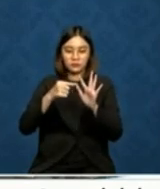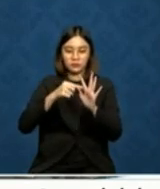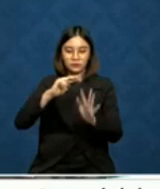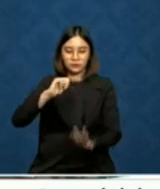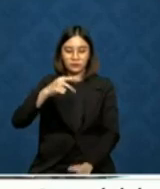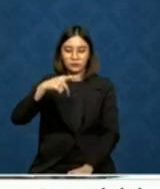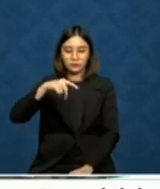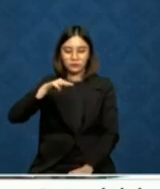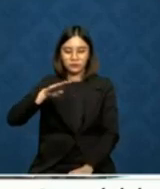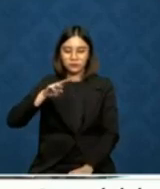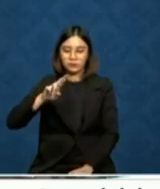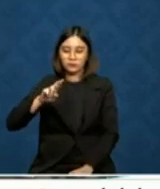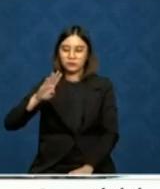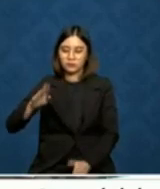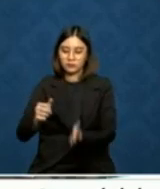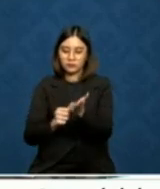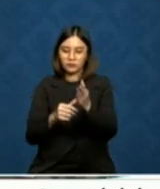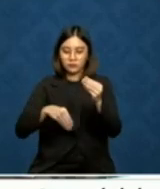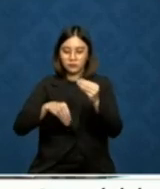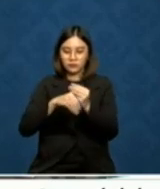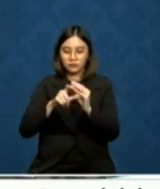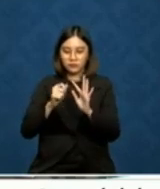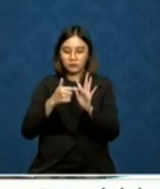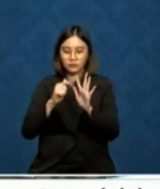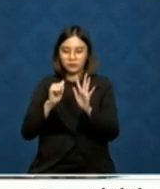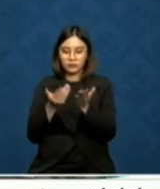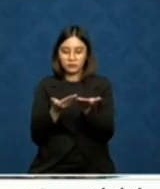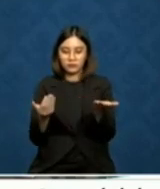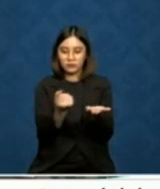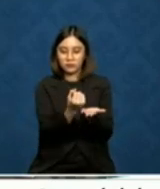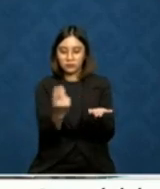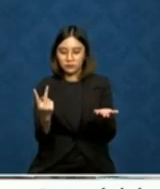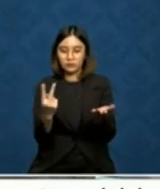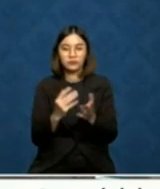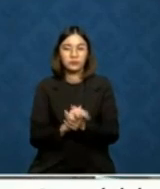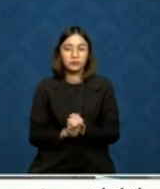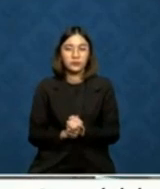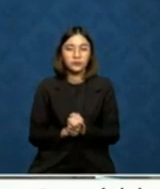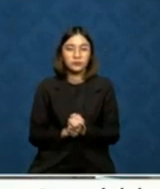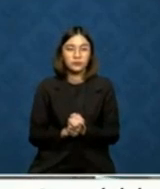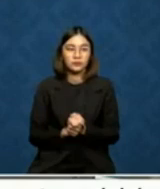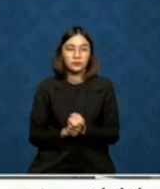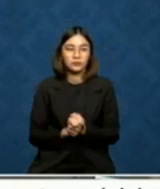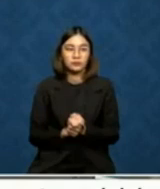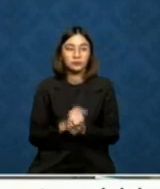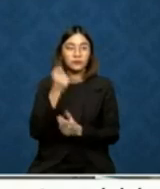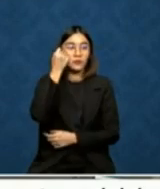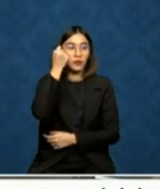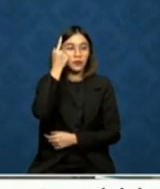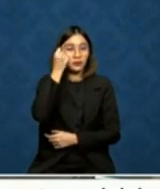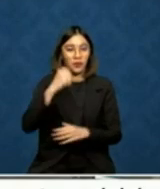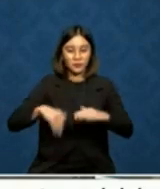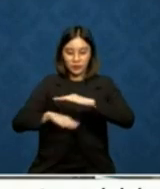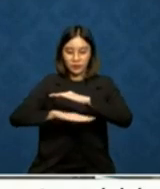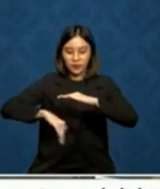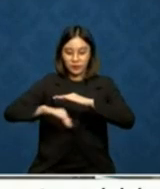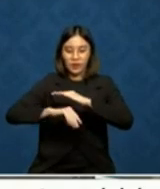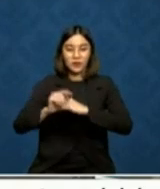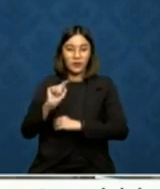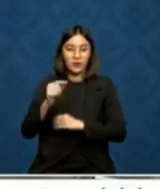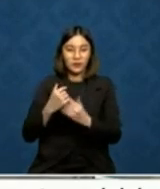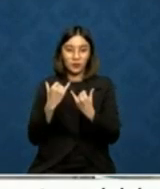ก้ไขเพิ่มเติมประมวลกฎหมายอาญาทั้ง2ฉบับนะคะซึ่งเราอาจจะ ทำความเข้าใจเบื้องต้นได้ว่า